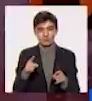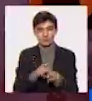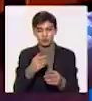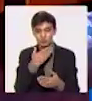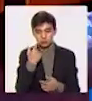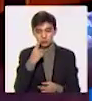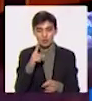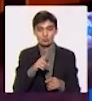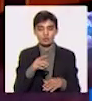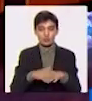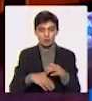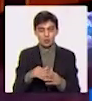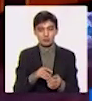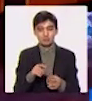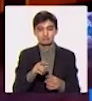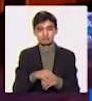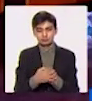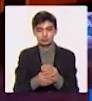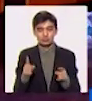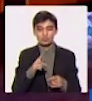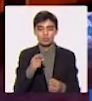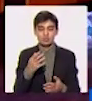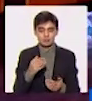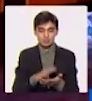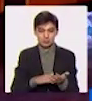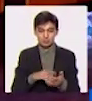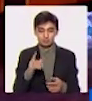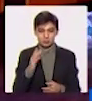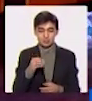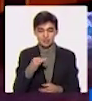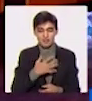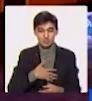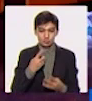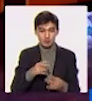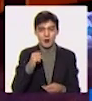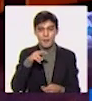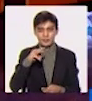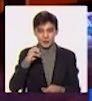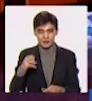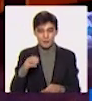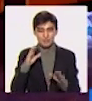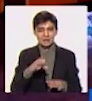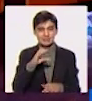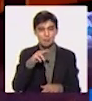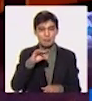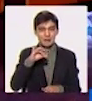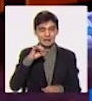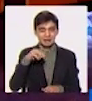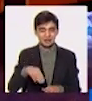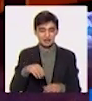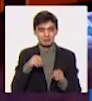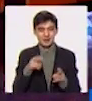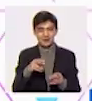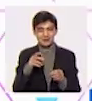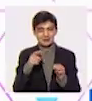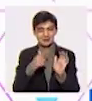болады? Жоқ болған жағдайда тағы да уайымдамай аптекадағы сол спирттер 70 градустық, 96